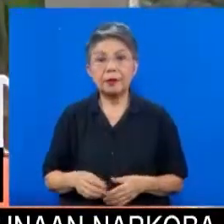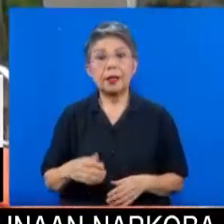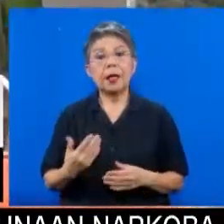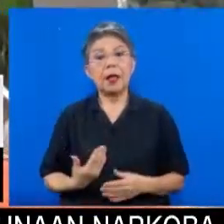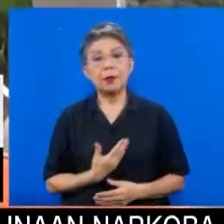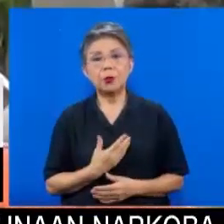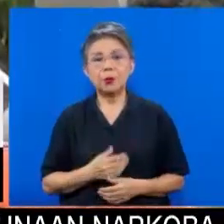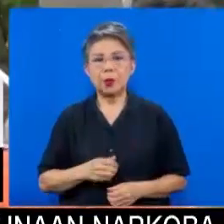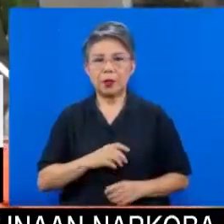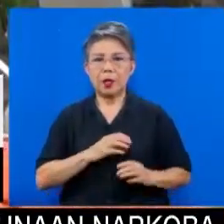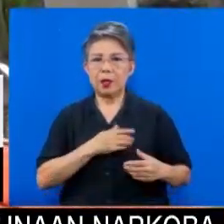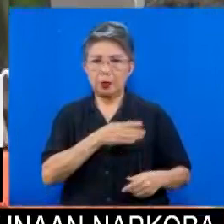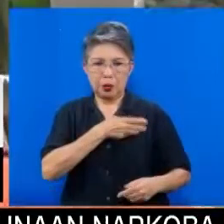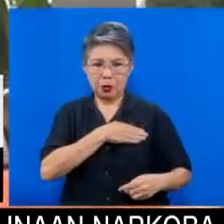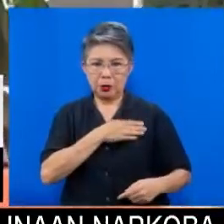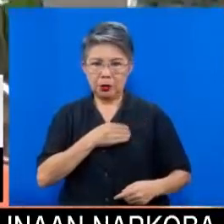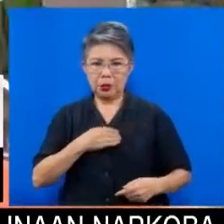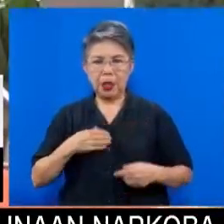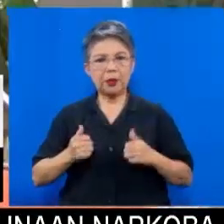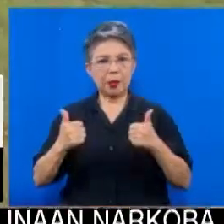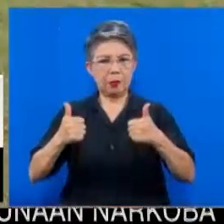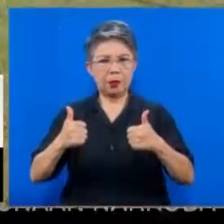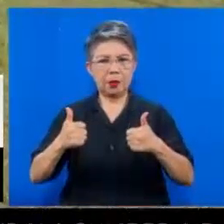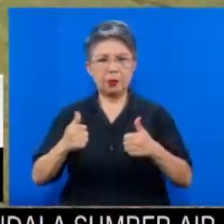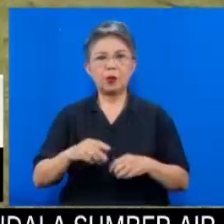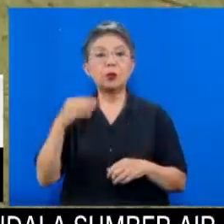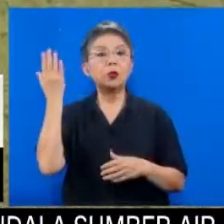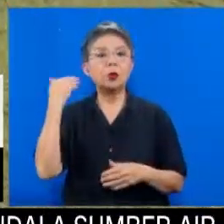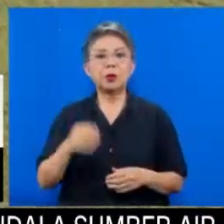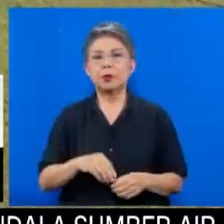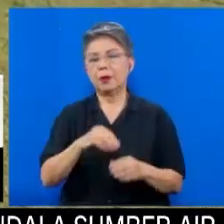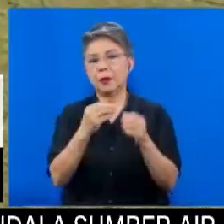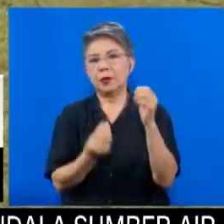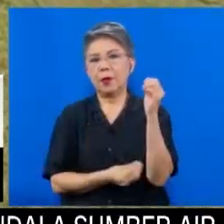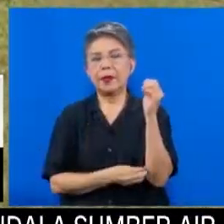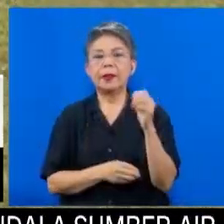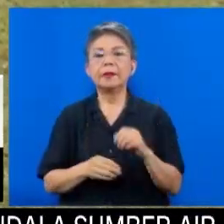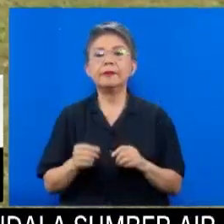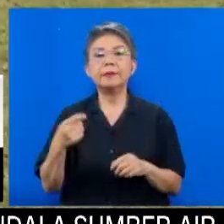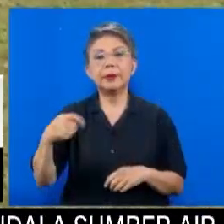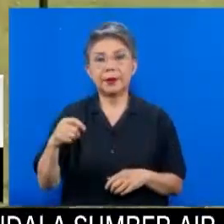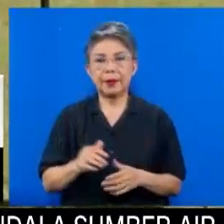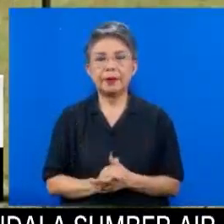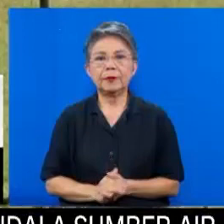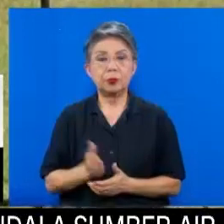mempunyai jasa yang tak bisa dilupakan saat menjabat wakil menteri ataupun hingga akhir hayatnya.